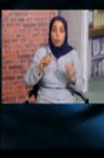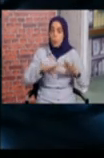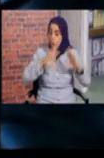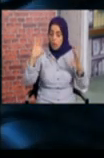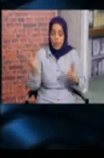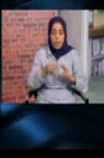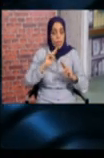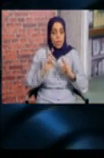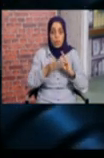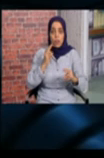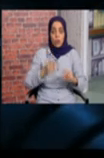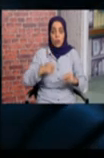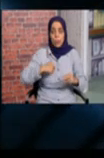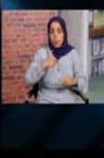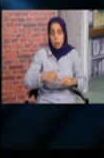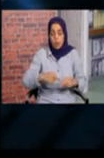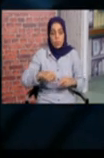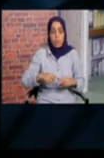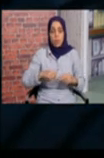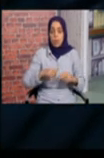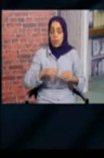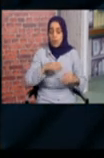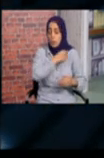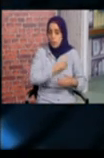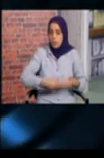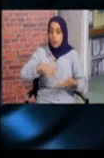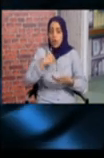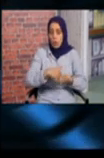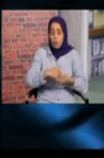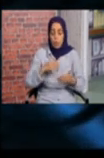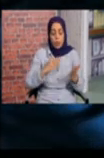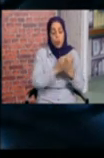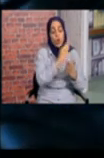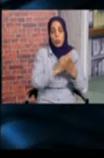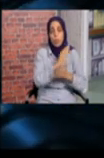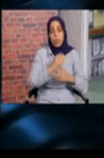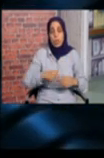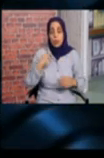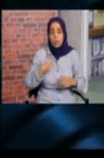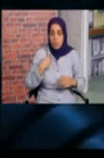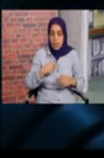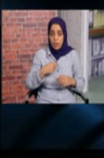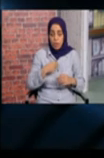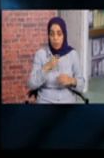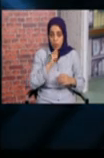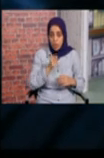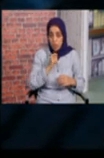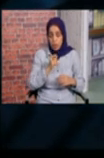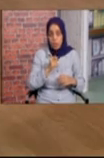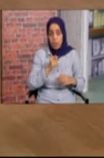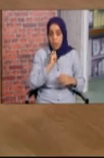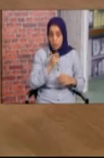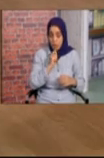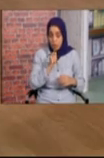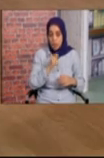ليها علاقه ب المصالح اللي تتبع وزارة المالية. أستاذة نيفين منصور، مستشار نائب